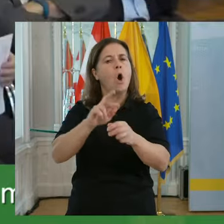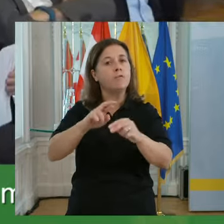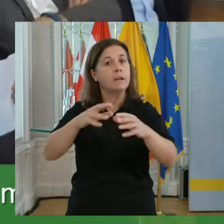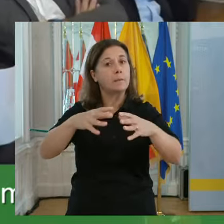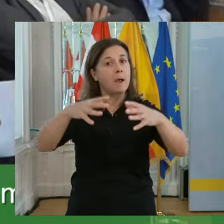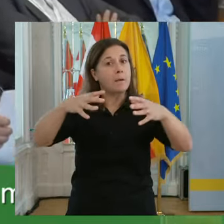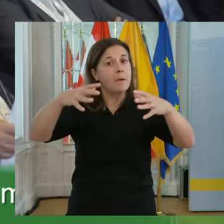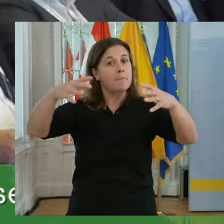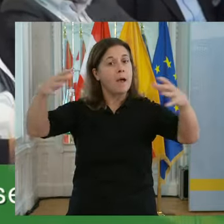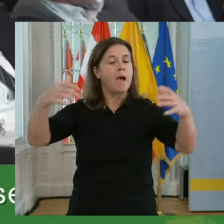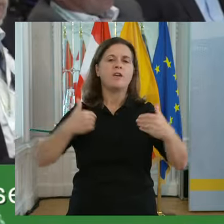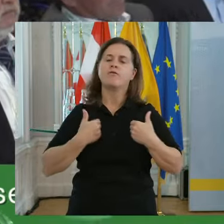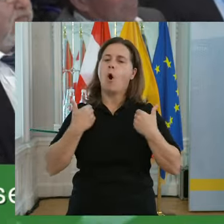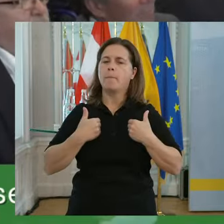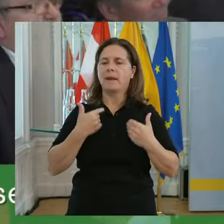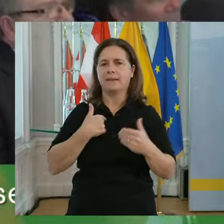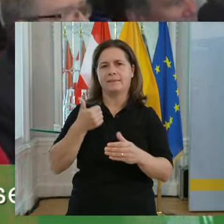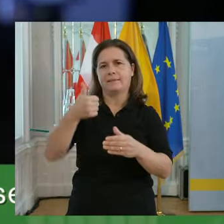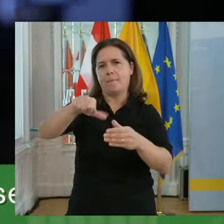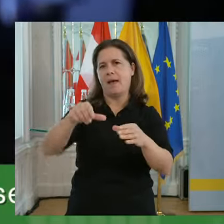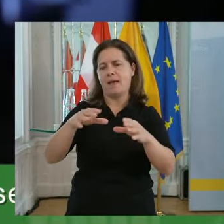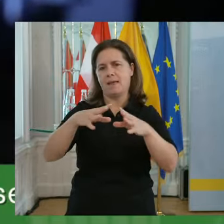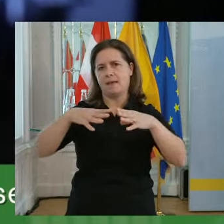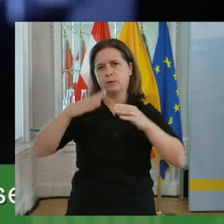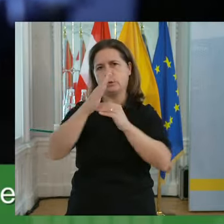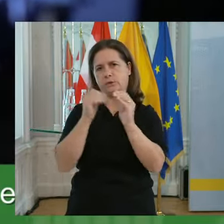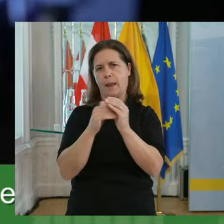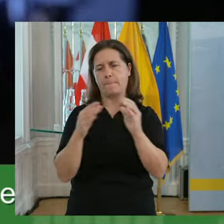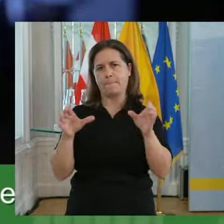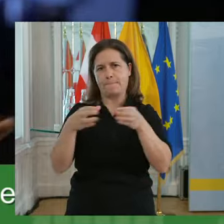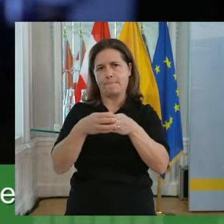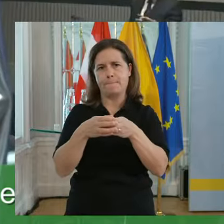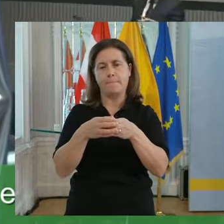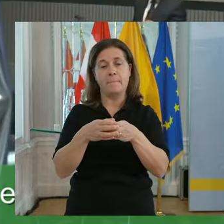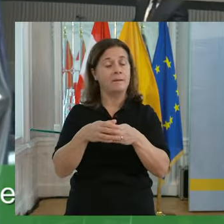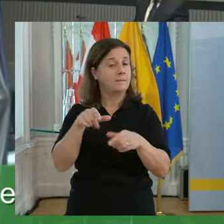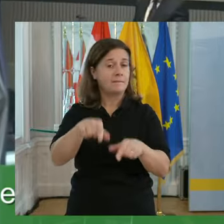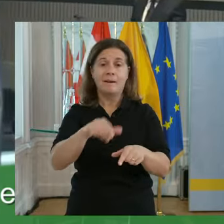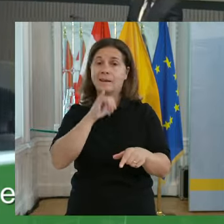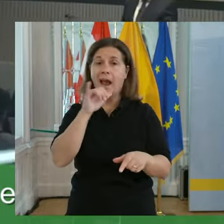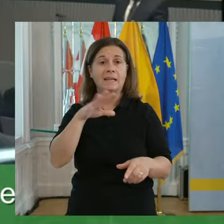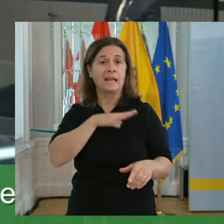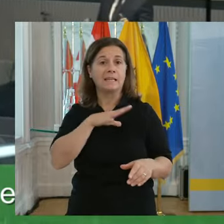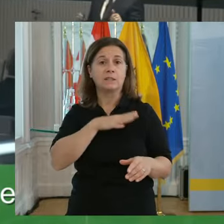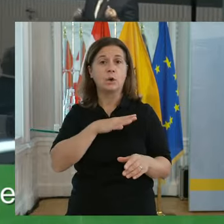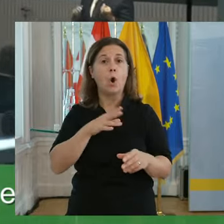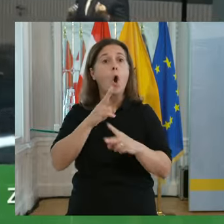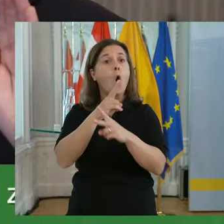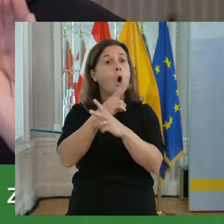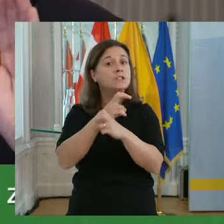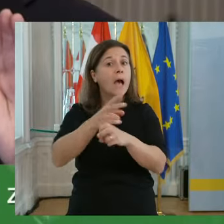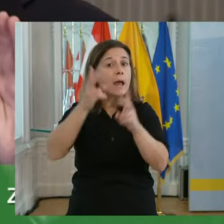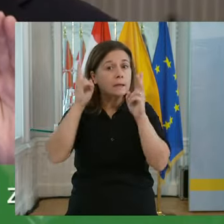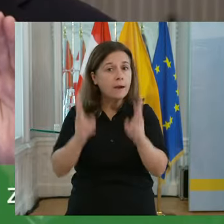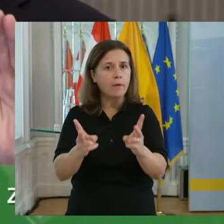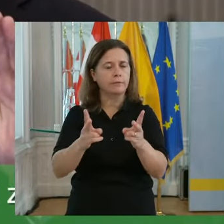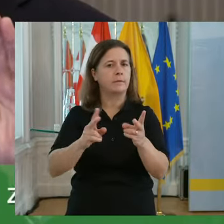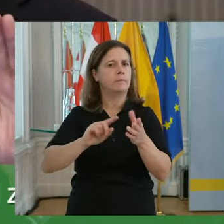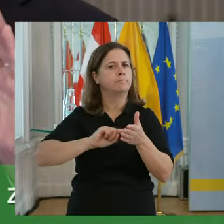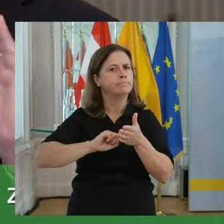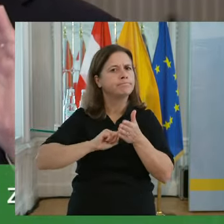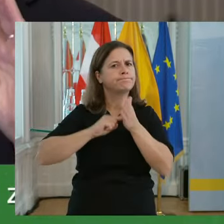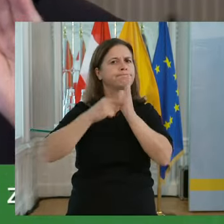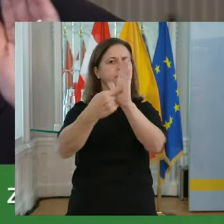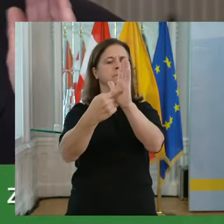aus. Und ich freue mich, dass ich Teil dieses Schneeballsystems sein kann. There is no reason why Austria couldn't embrace this